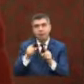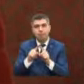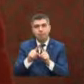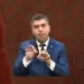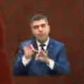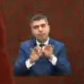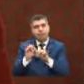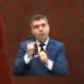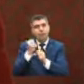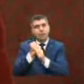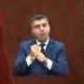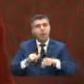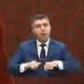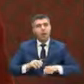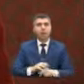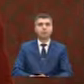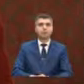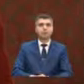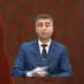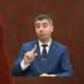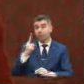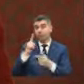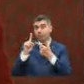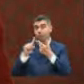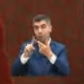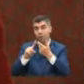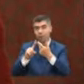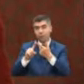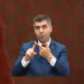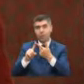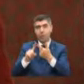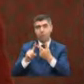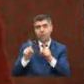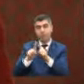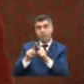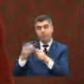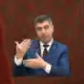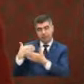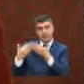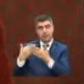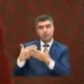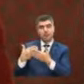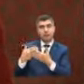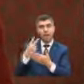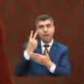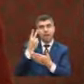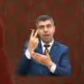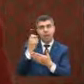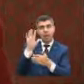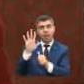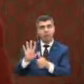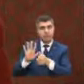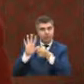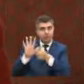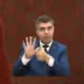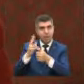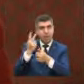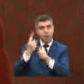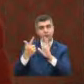الوزارة. أولا، في الموسمين الجامعيين الأخيرين، يعني كنتكلم على 2016 2017